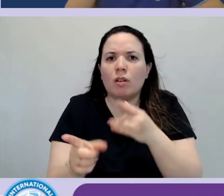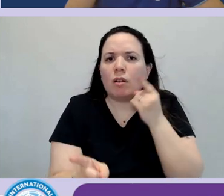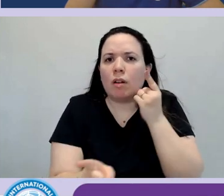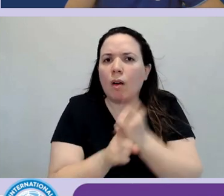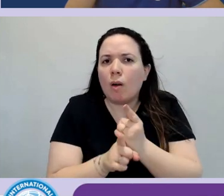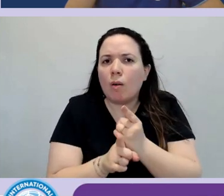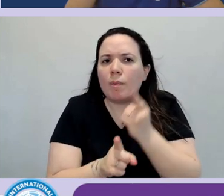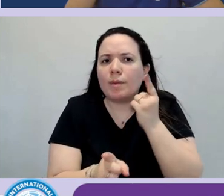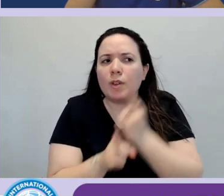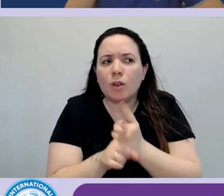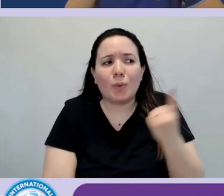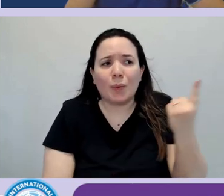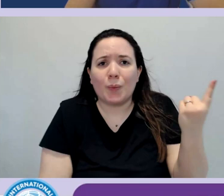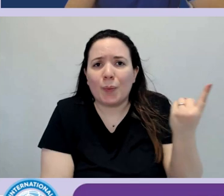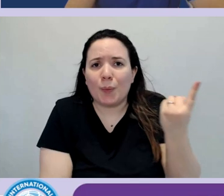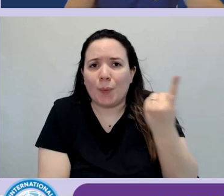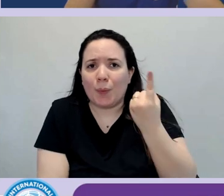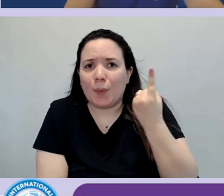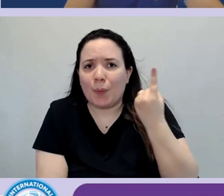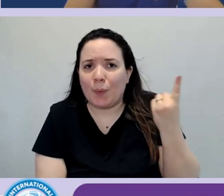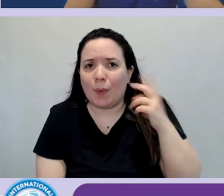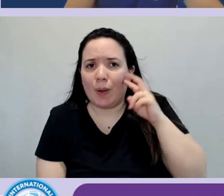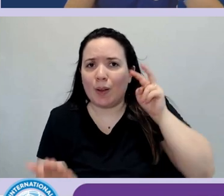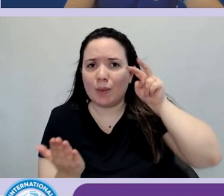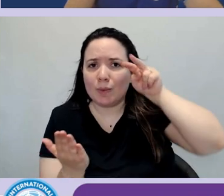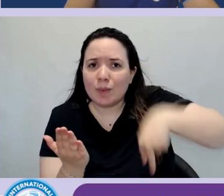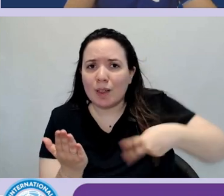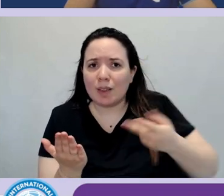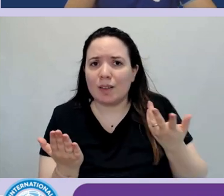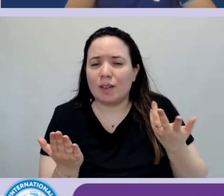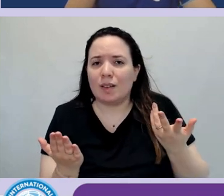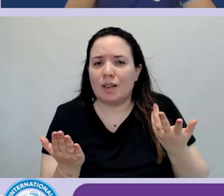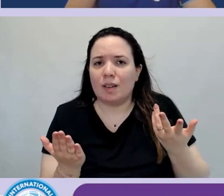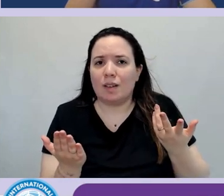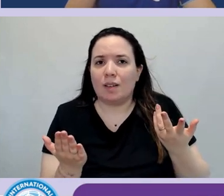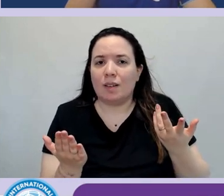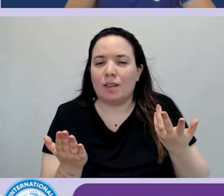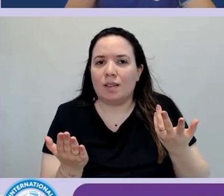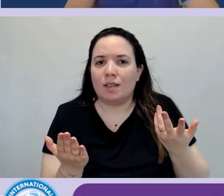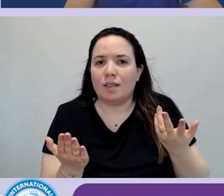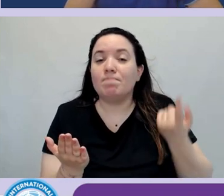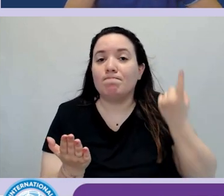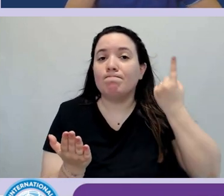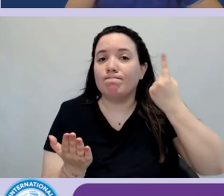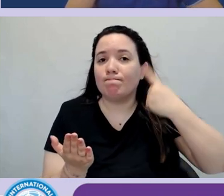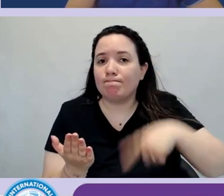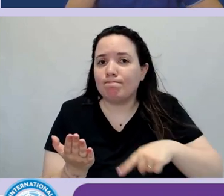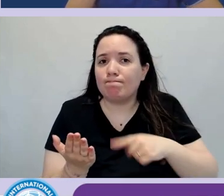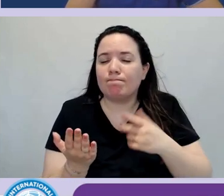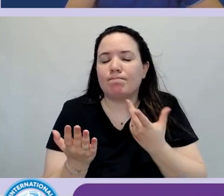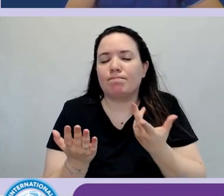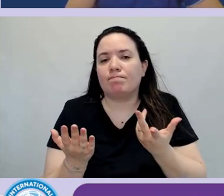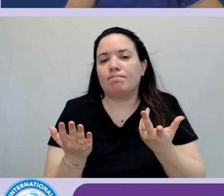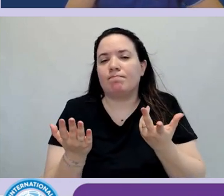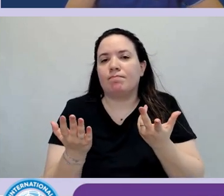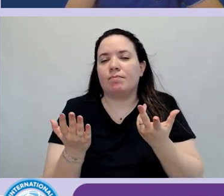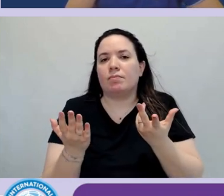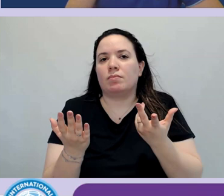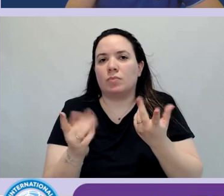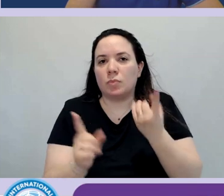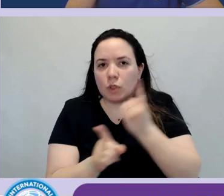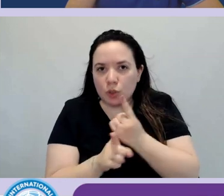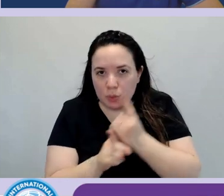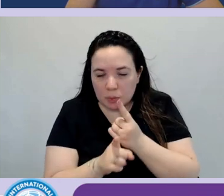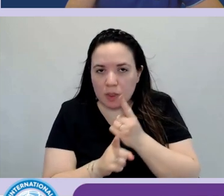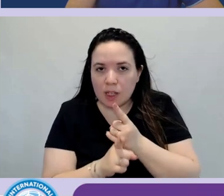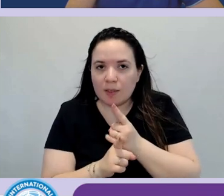di conseguenza di qualcuno che mi fa una sorta di di di Review di revisione del contenuto e questo